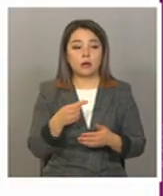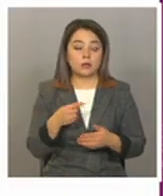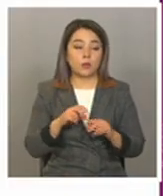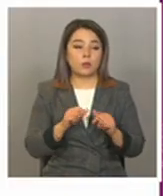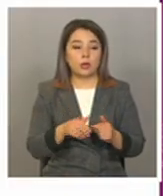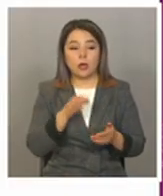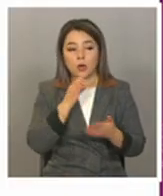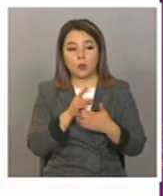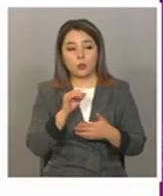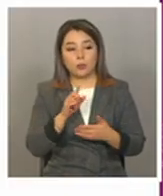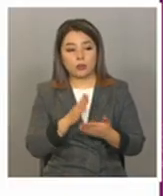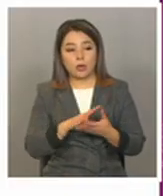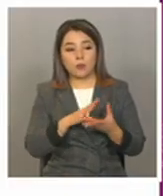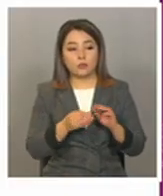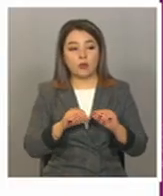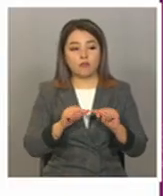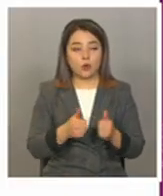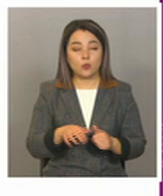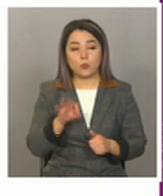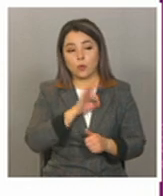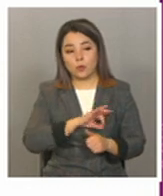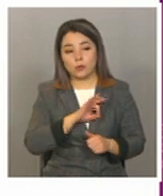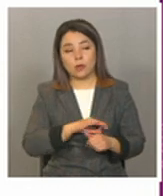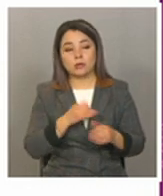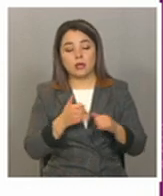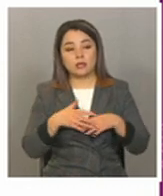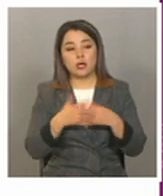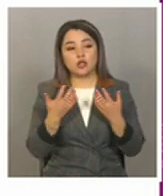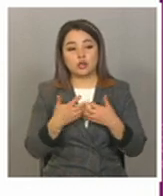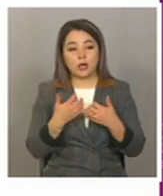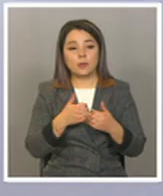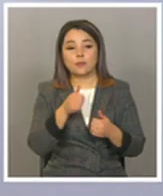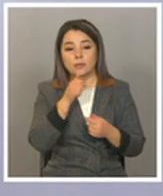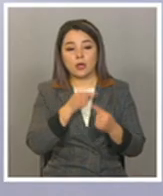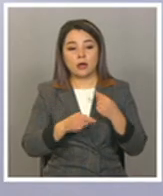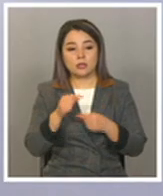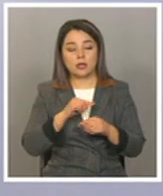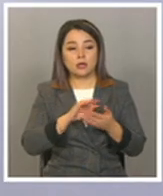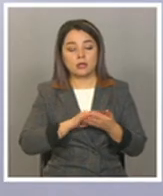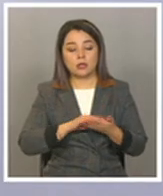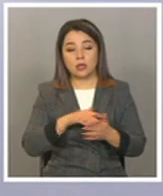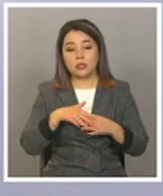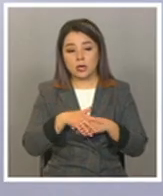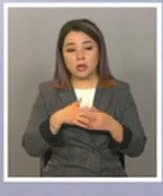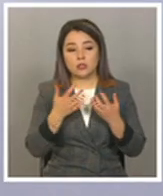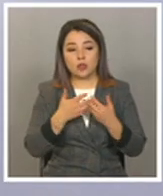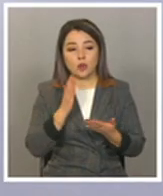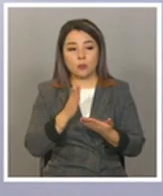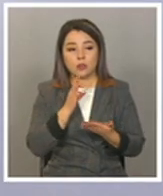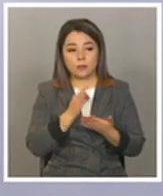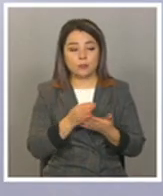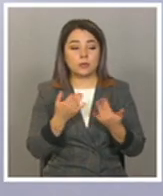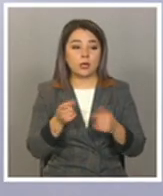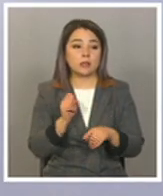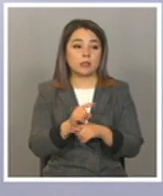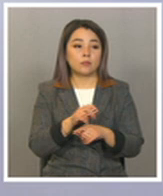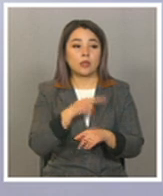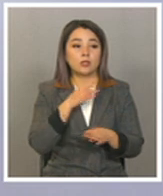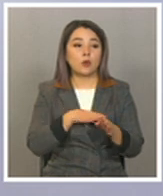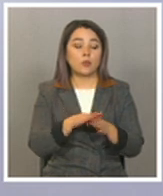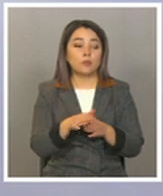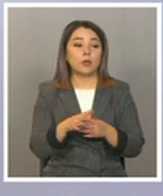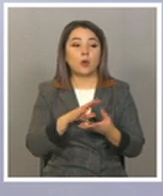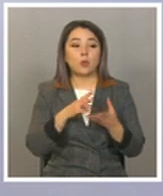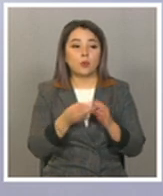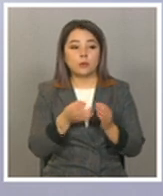кубы. Осы формулаларды қолданып, бүгін есептеу жүргіземіз. Ал оқушылар, мына тапсырманы орындайық. Өрнектің